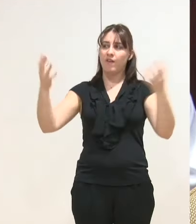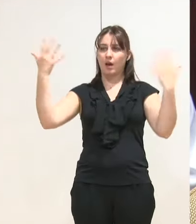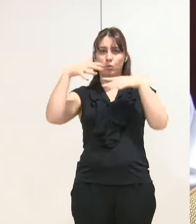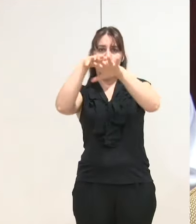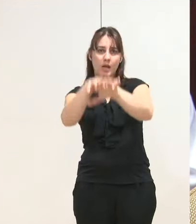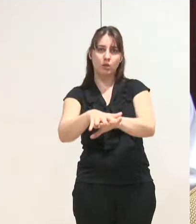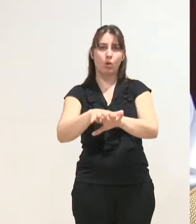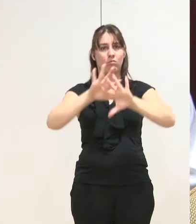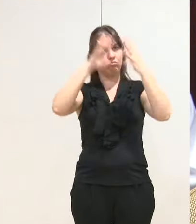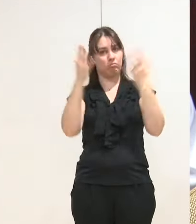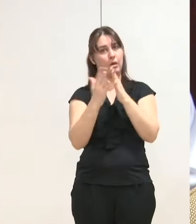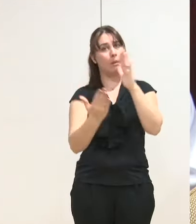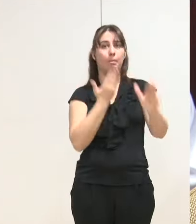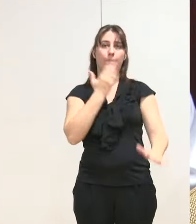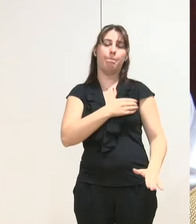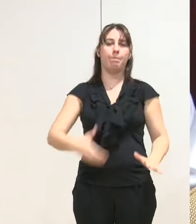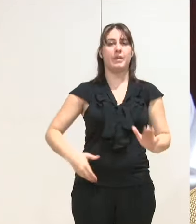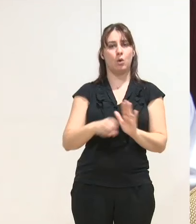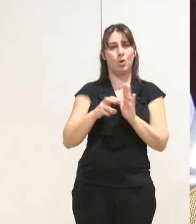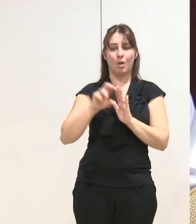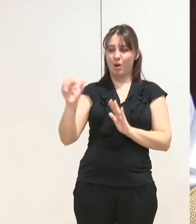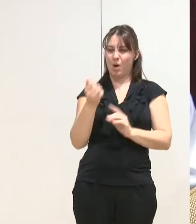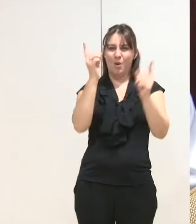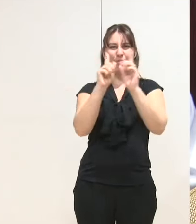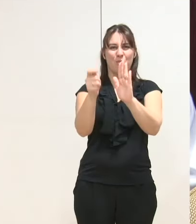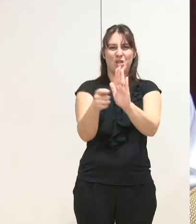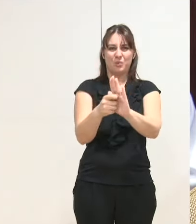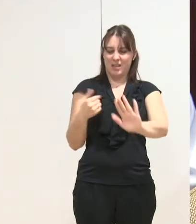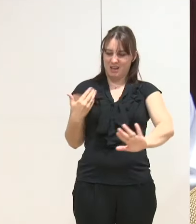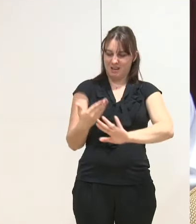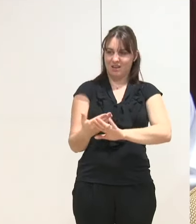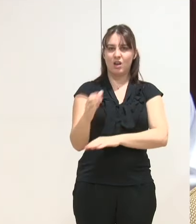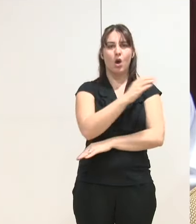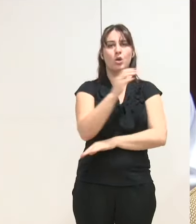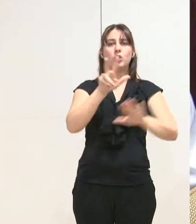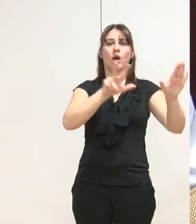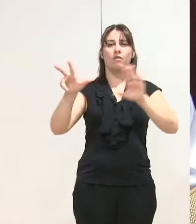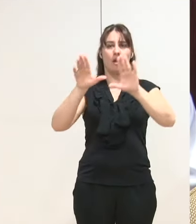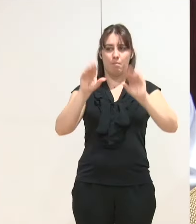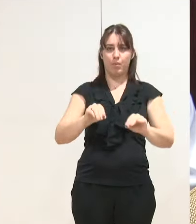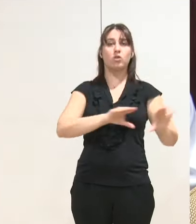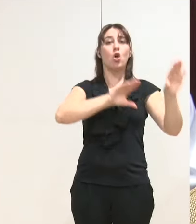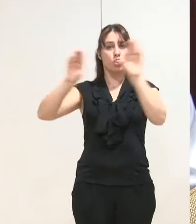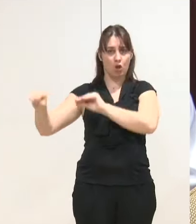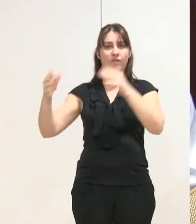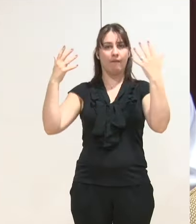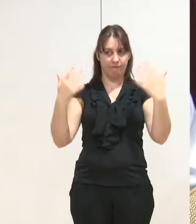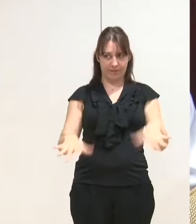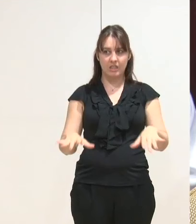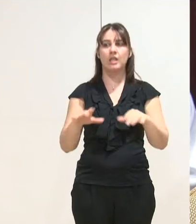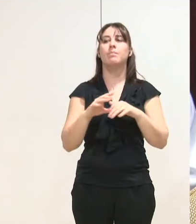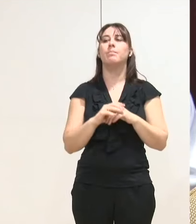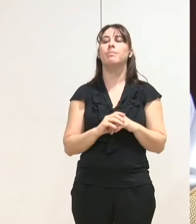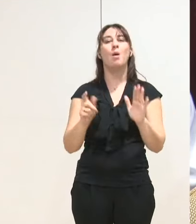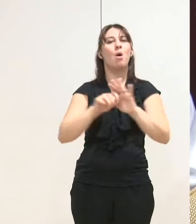Grenoble à ce stade là au 1er juillet et donc de 188 postes transférés au titre des